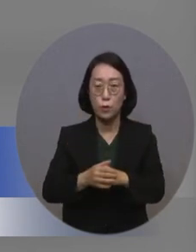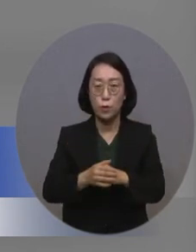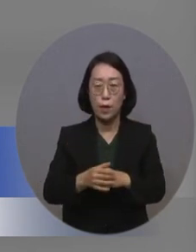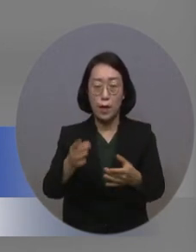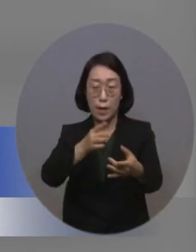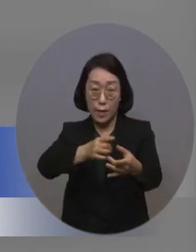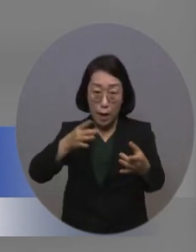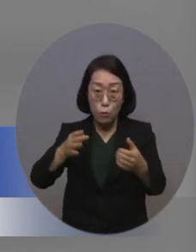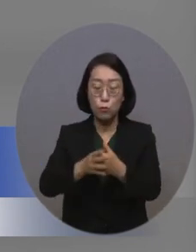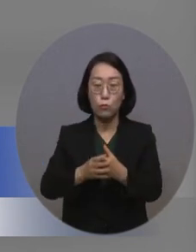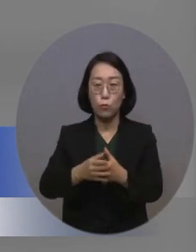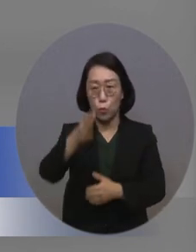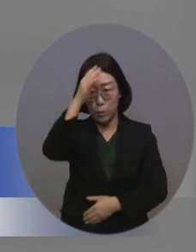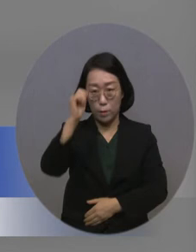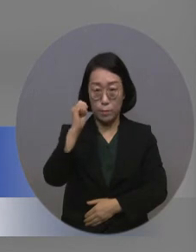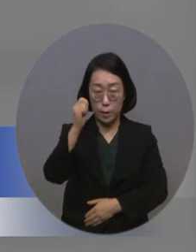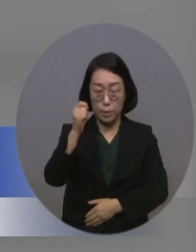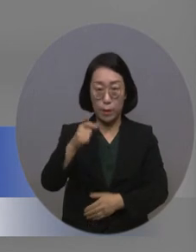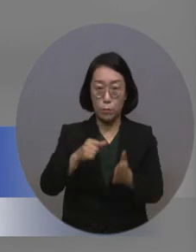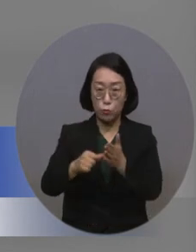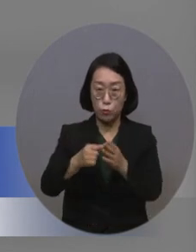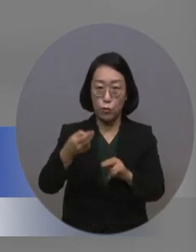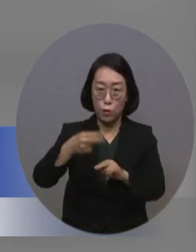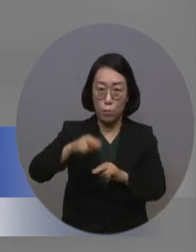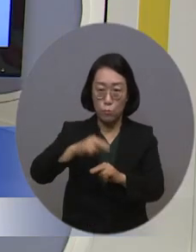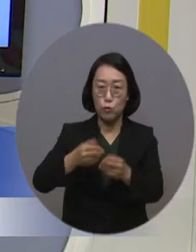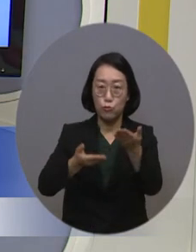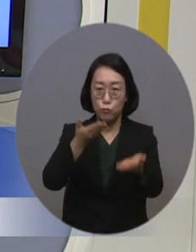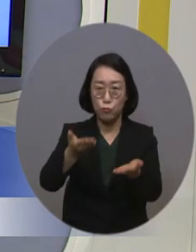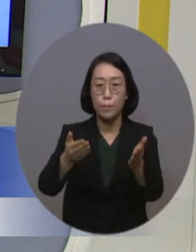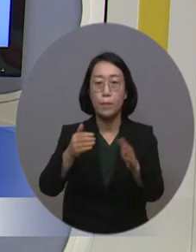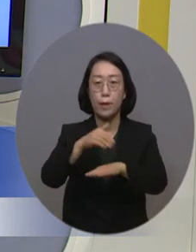양궁장비와 배드민턴 용품을 지원할 예정입니다